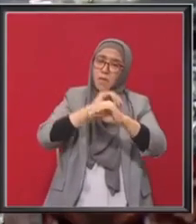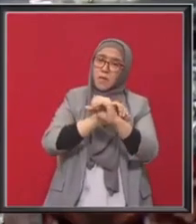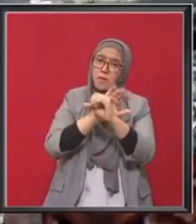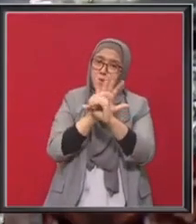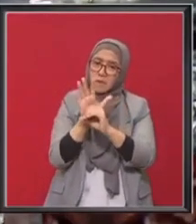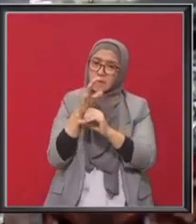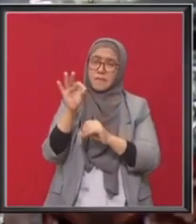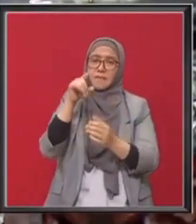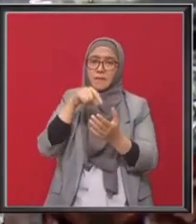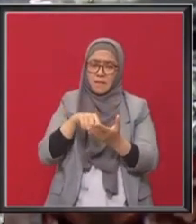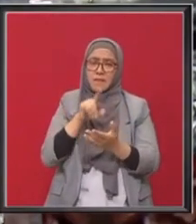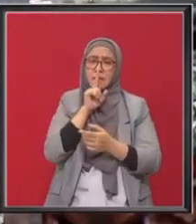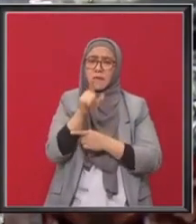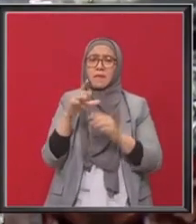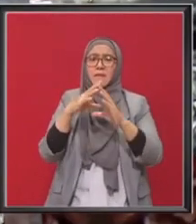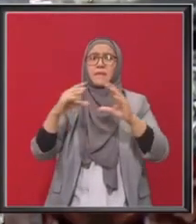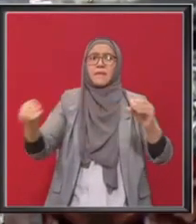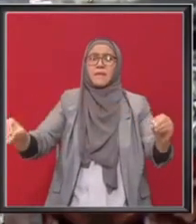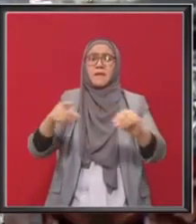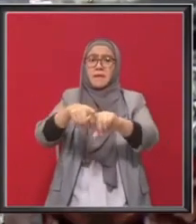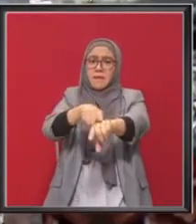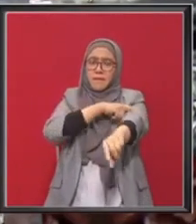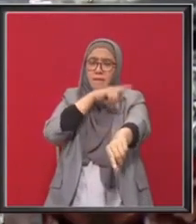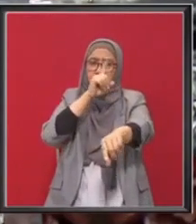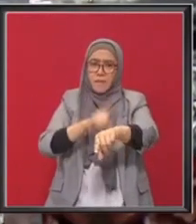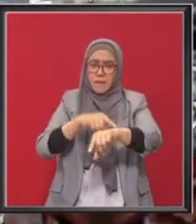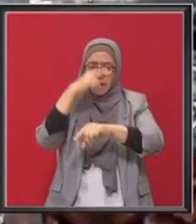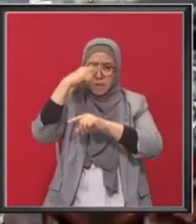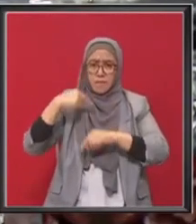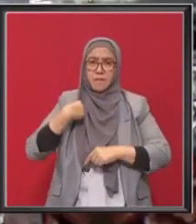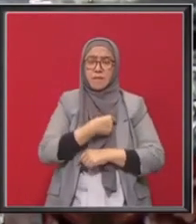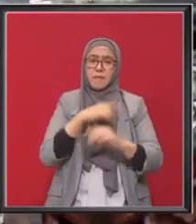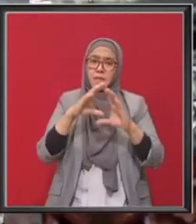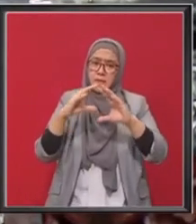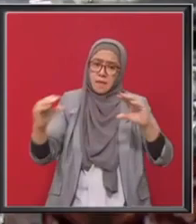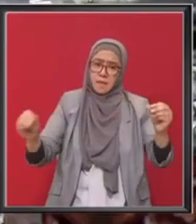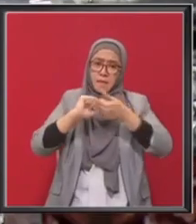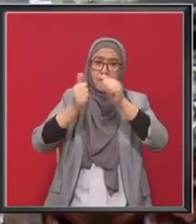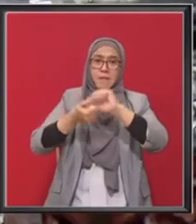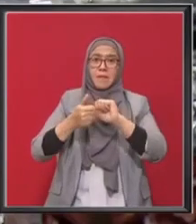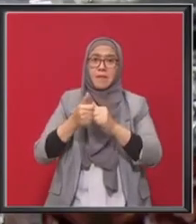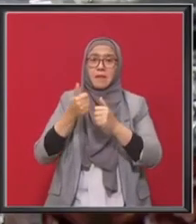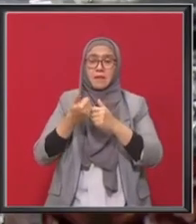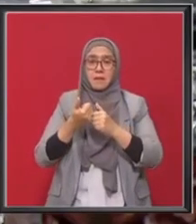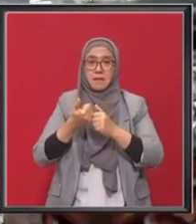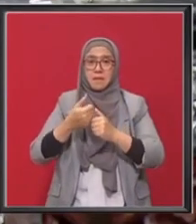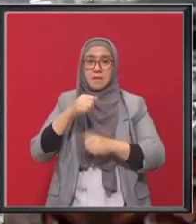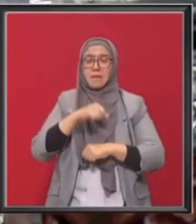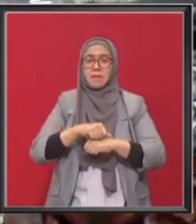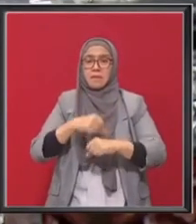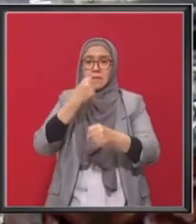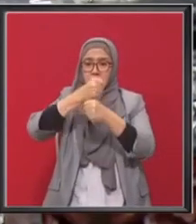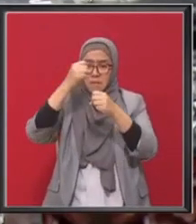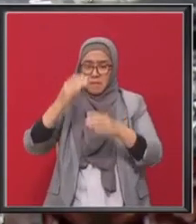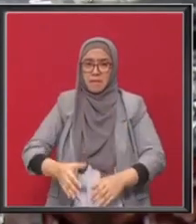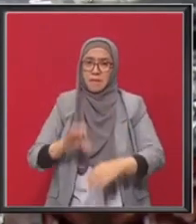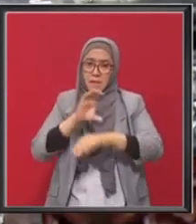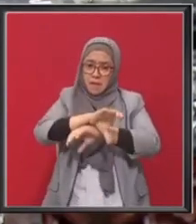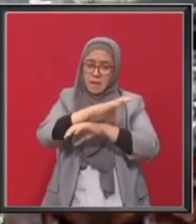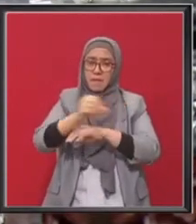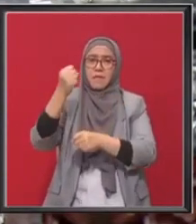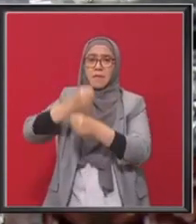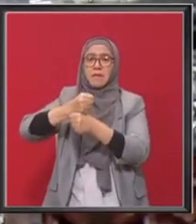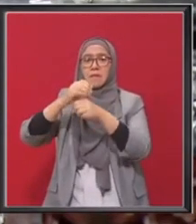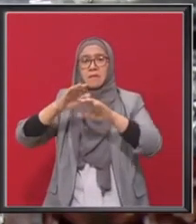penyusutan pajak yang boleh kita tanya ni suara isu berkaitan Nyai subur Pak sedang juga challenge Sebenarnya masih weceh